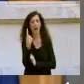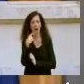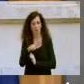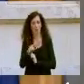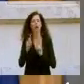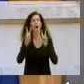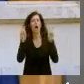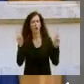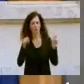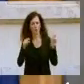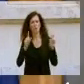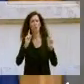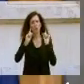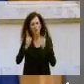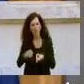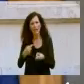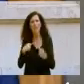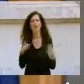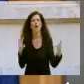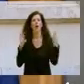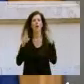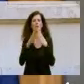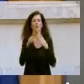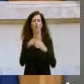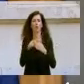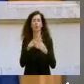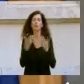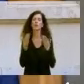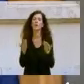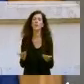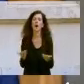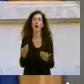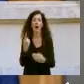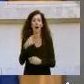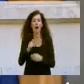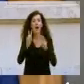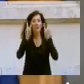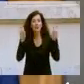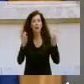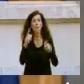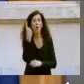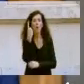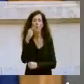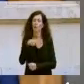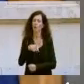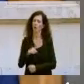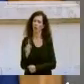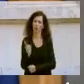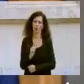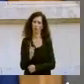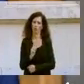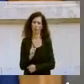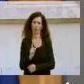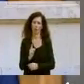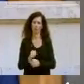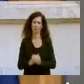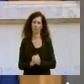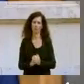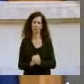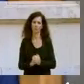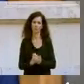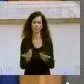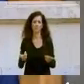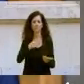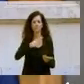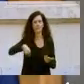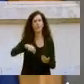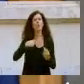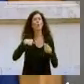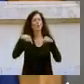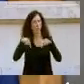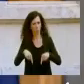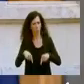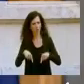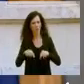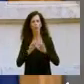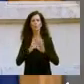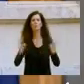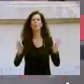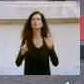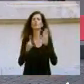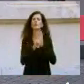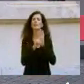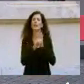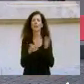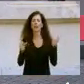però non può essere l'unico tema noi vogliamo siamo qui abbiamo introdotto già col decreto